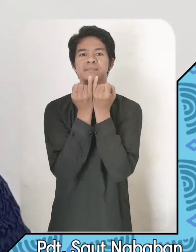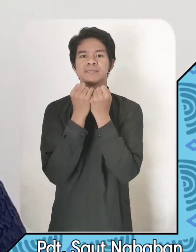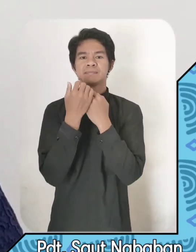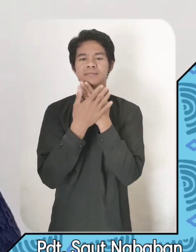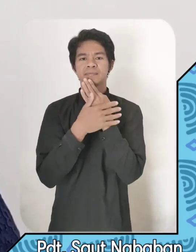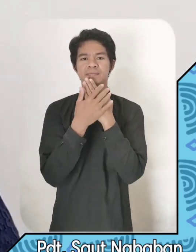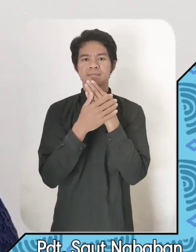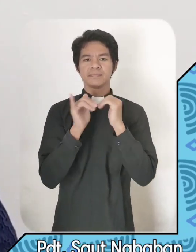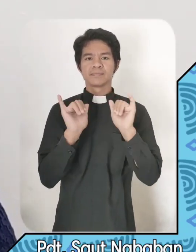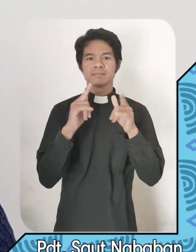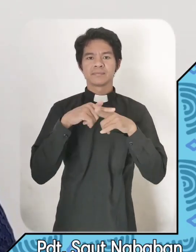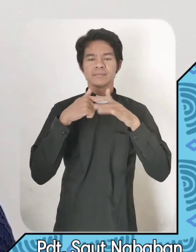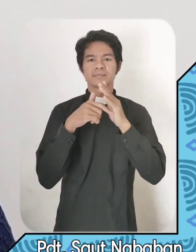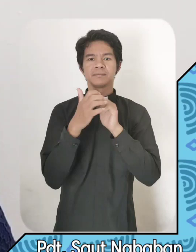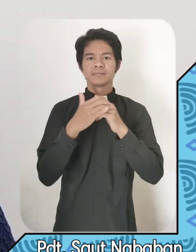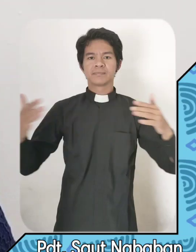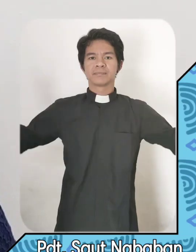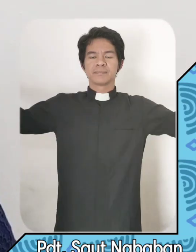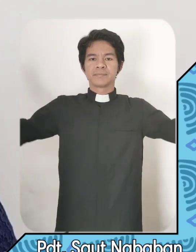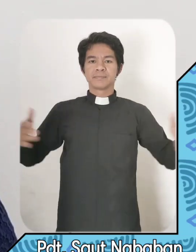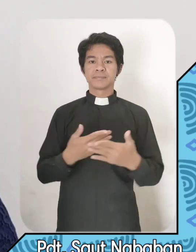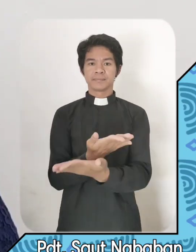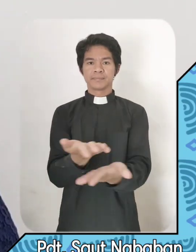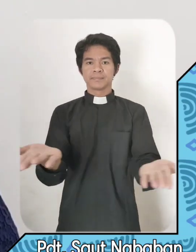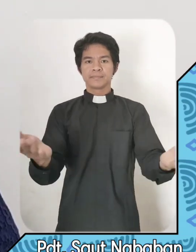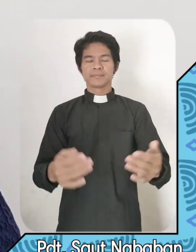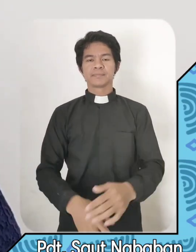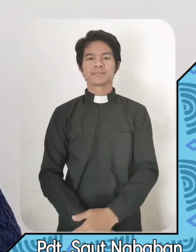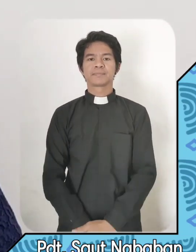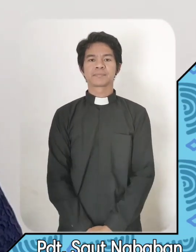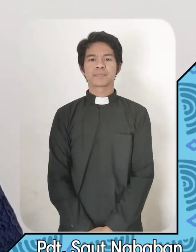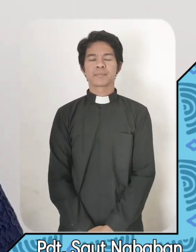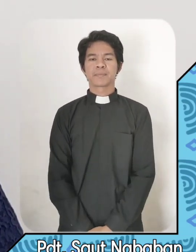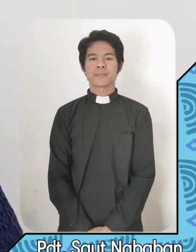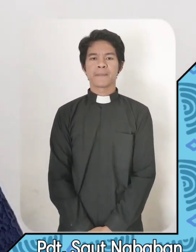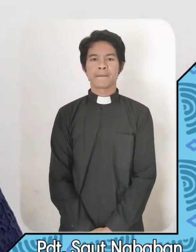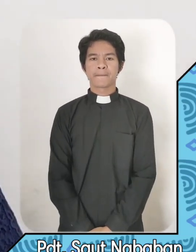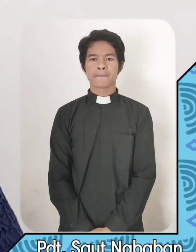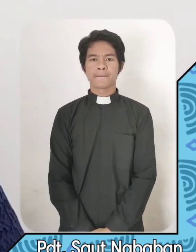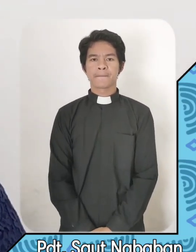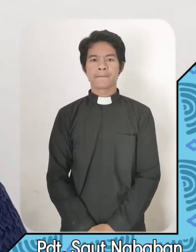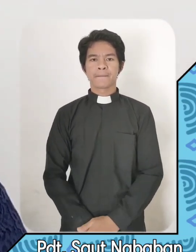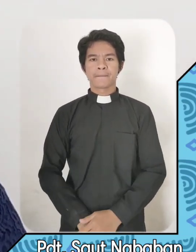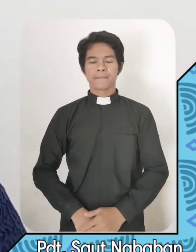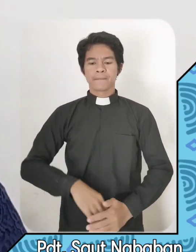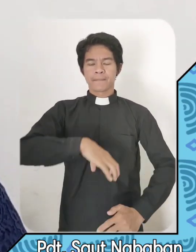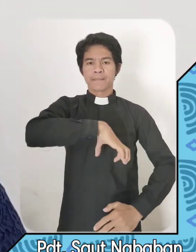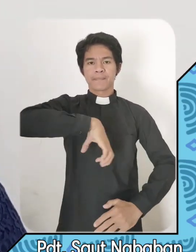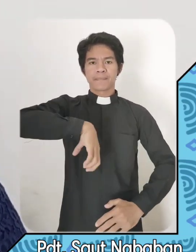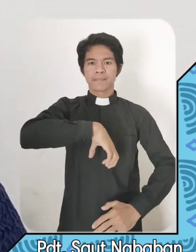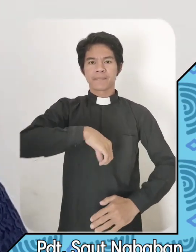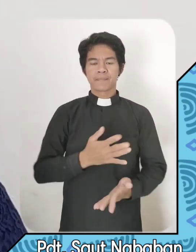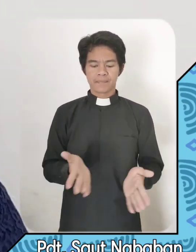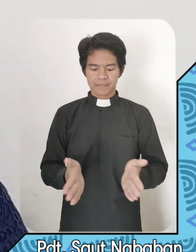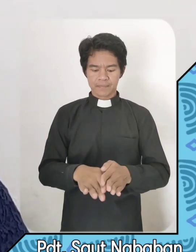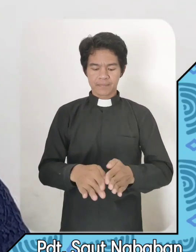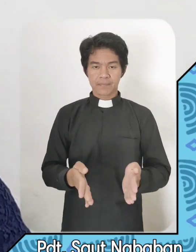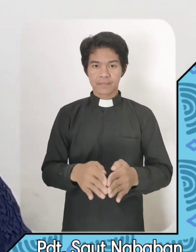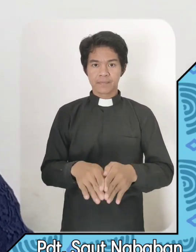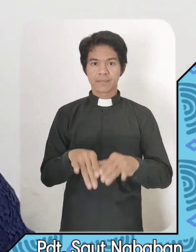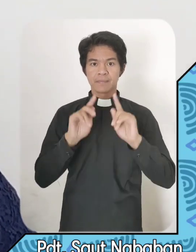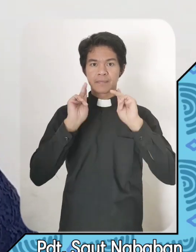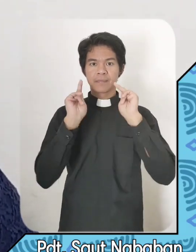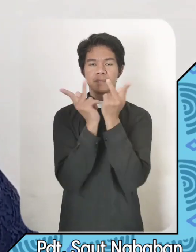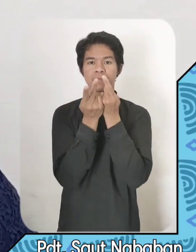Saudara-saudara yang dikasihi Tuhan Yesus Kristus dimanapun Anda berada. Ziarah ke kuburan